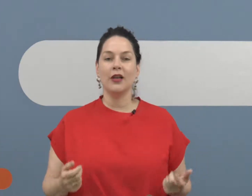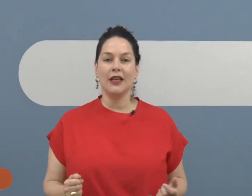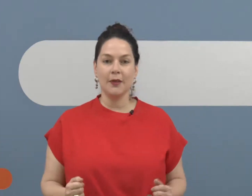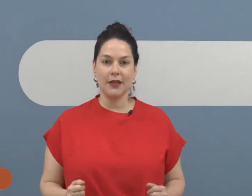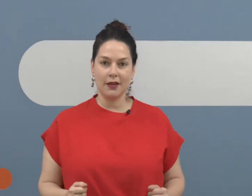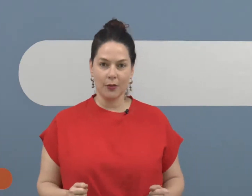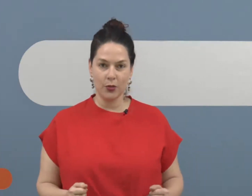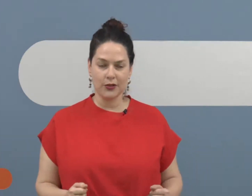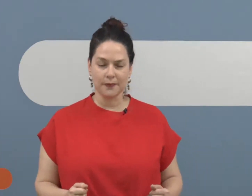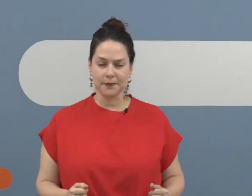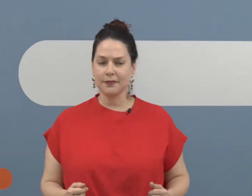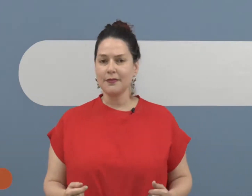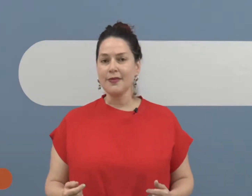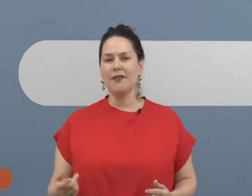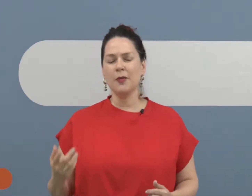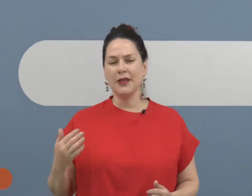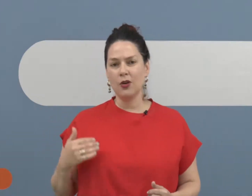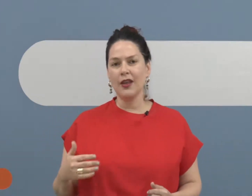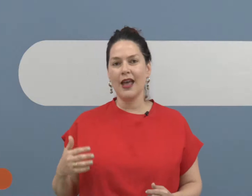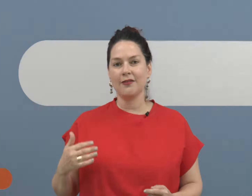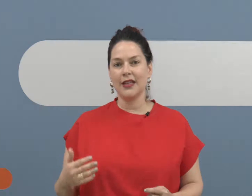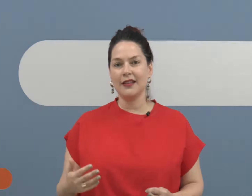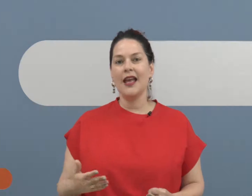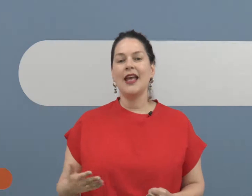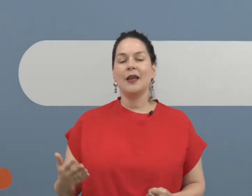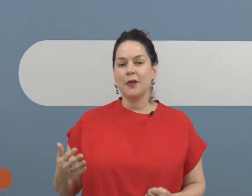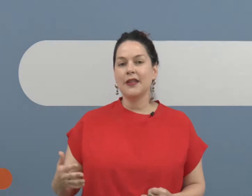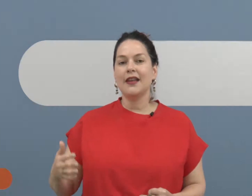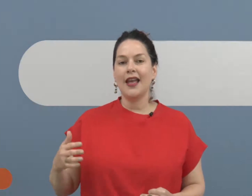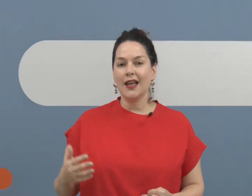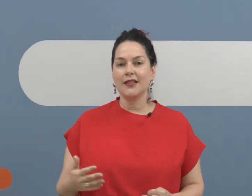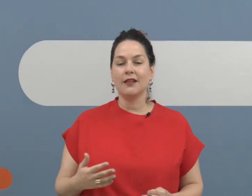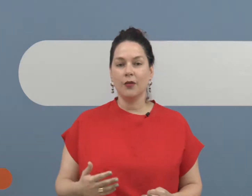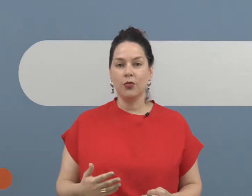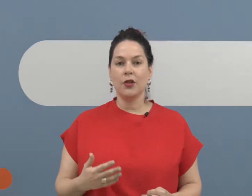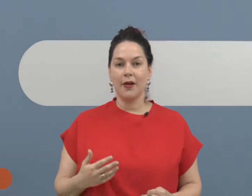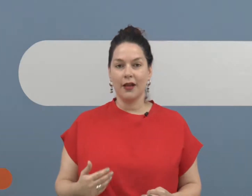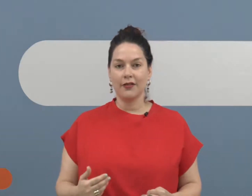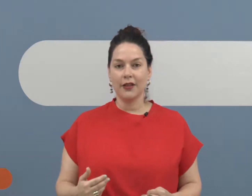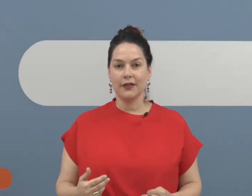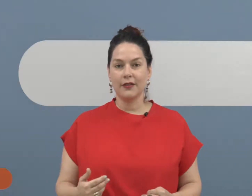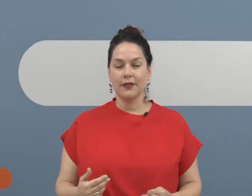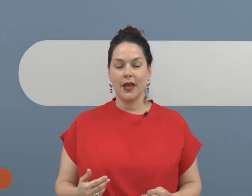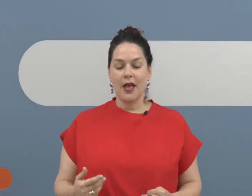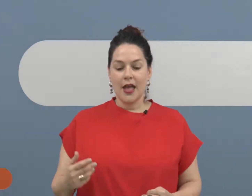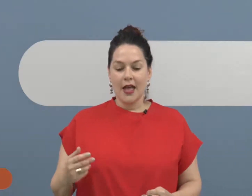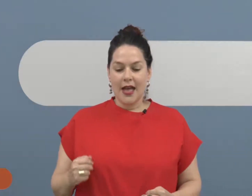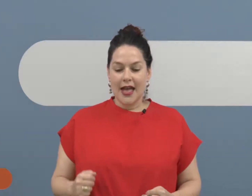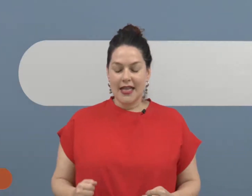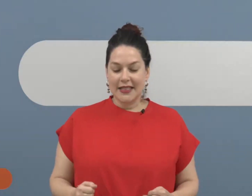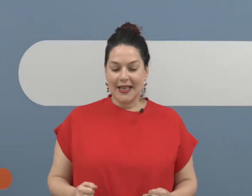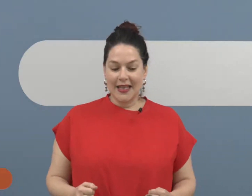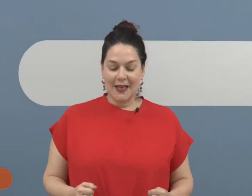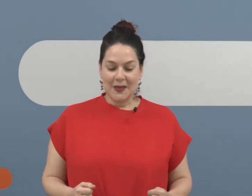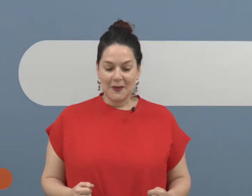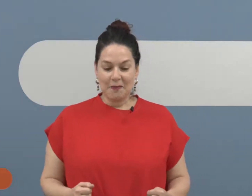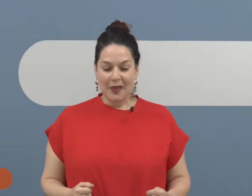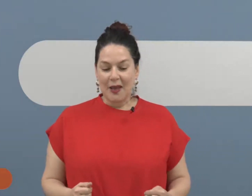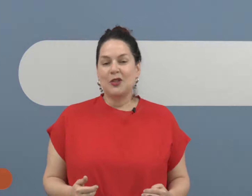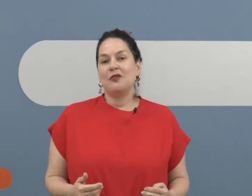הסיפורים שמכוננים את התרבות. אבל המיתולוגיה היוונית היא באמת ערש התרבות המערבית.